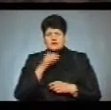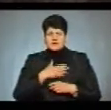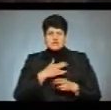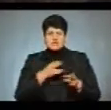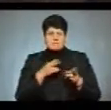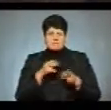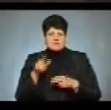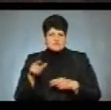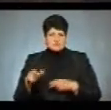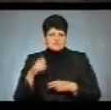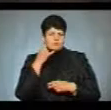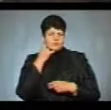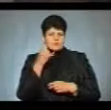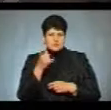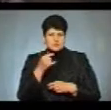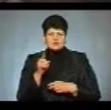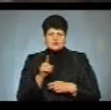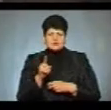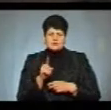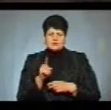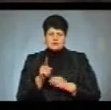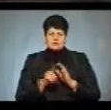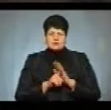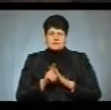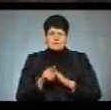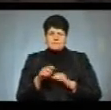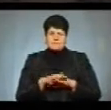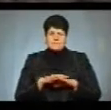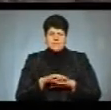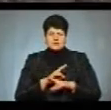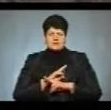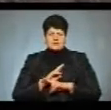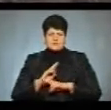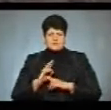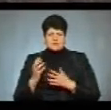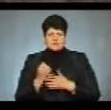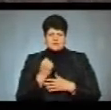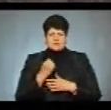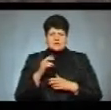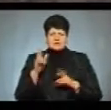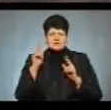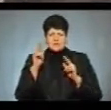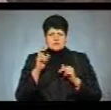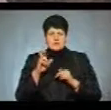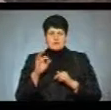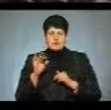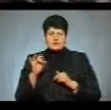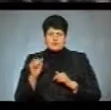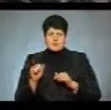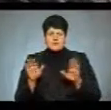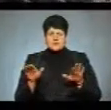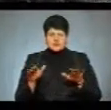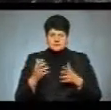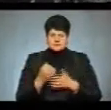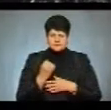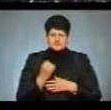мисливці передзвонили, що пішла масова загибель, що знайшли пару зайців, знайшли бурсука, знайшли пару птахів. По